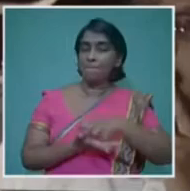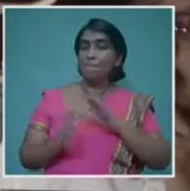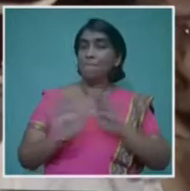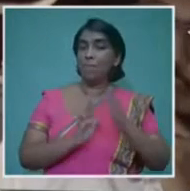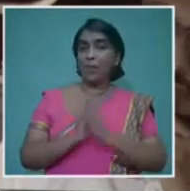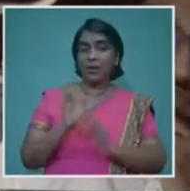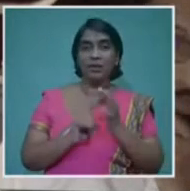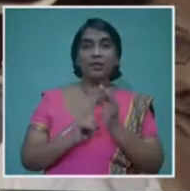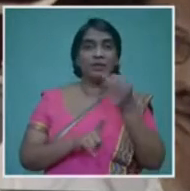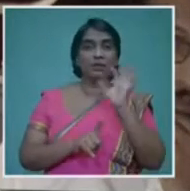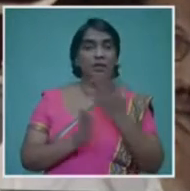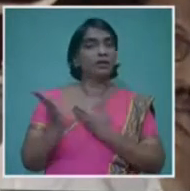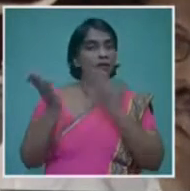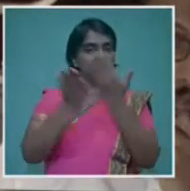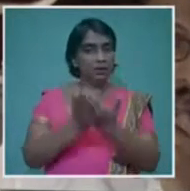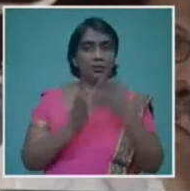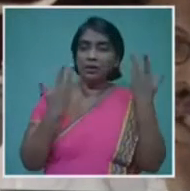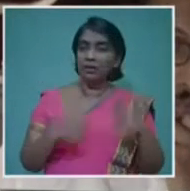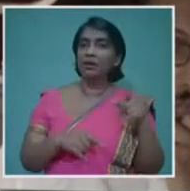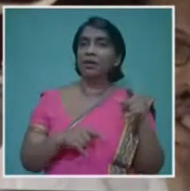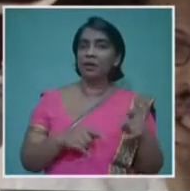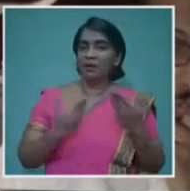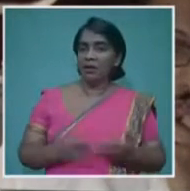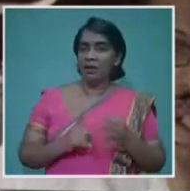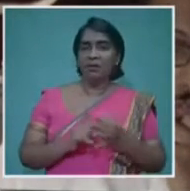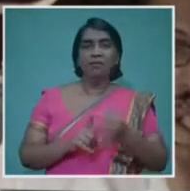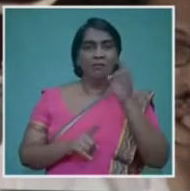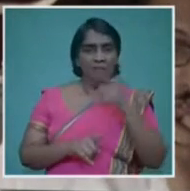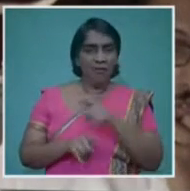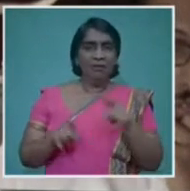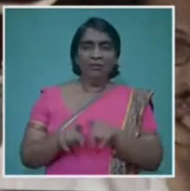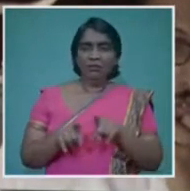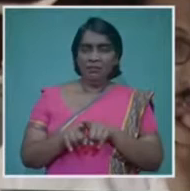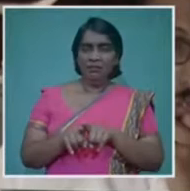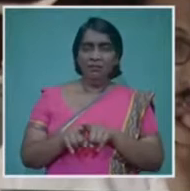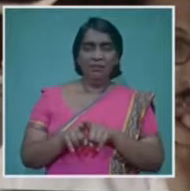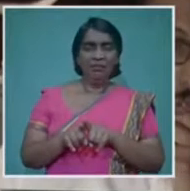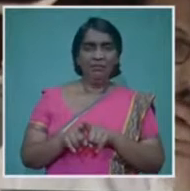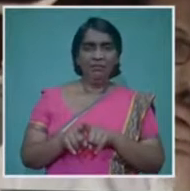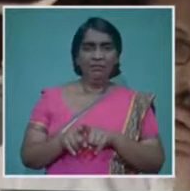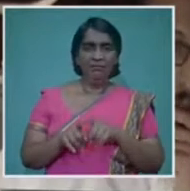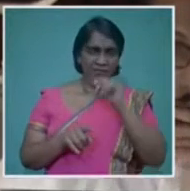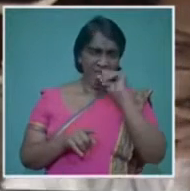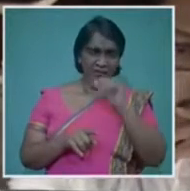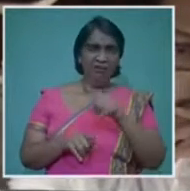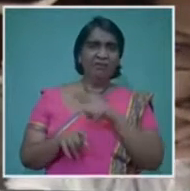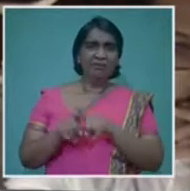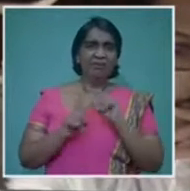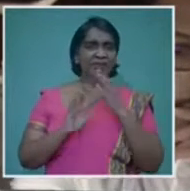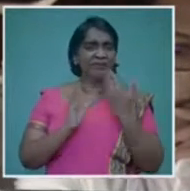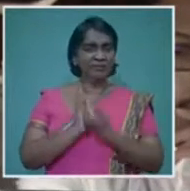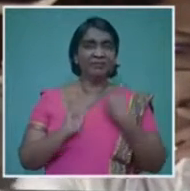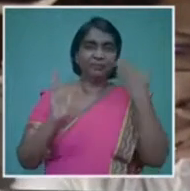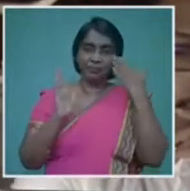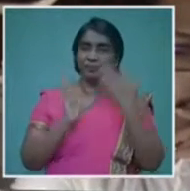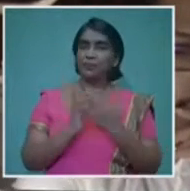අමාත්‍යතුමාට ජනාධිපතිතුමාට ඉදිරිපත් කරා. ඉන් අනතුරුව වර්තමාන ජනාධිපතිතුමා සිද්ධ කළේ එතුමා පැහැදිලිව ප්‍රතිපත්තියක් හැටියට මේ